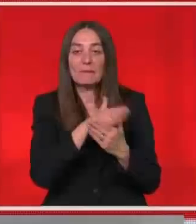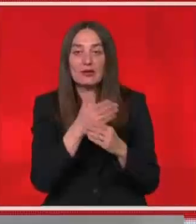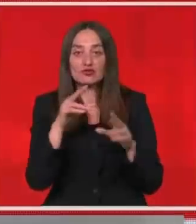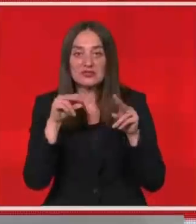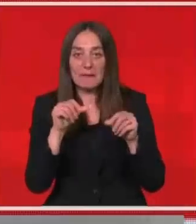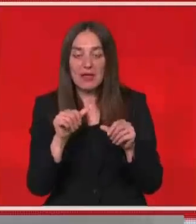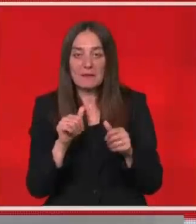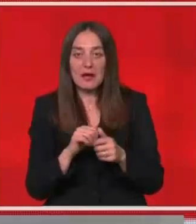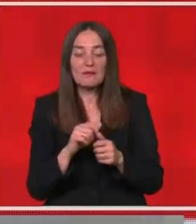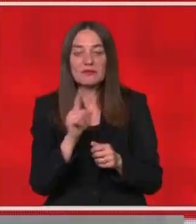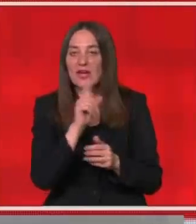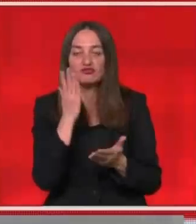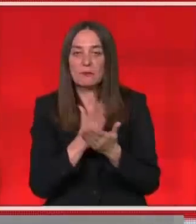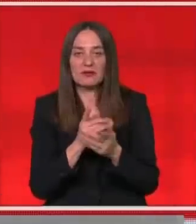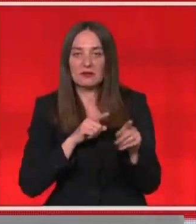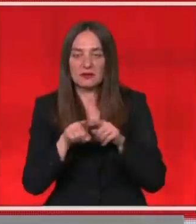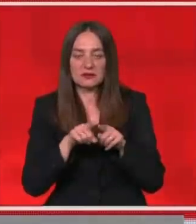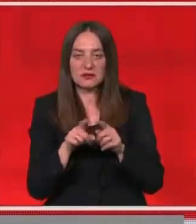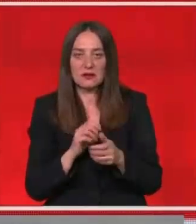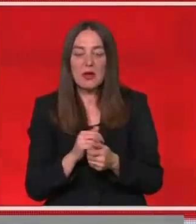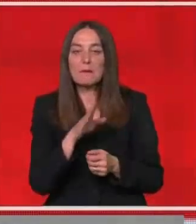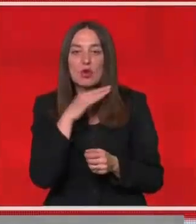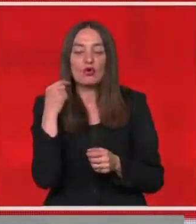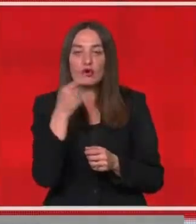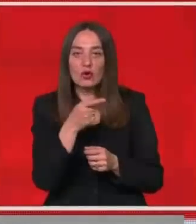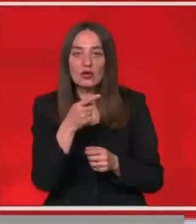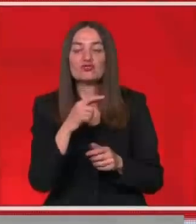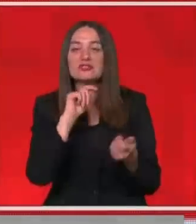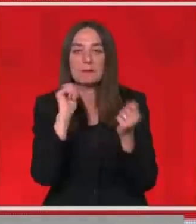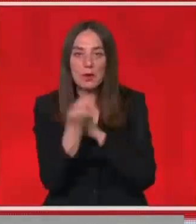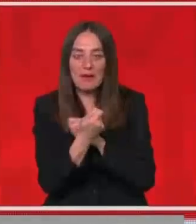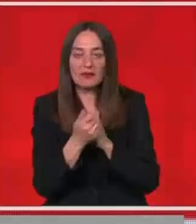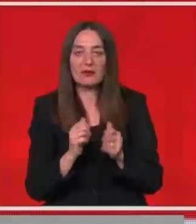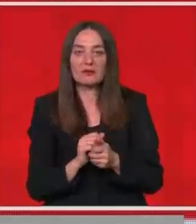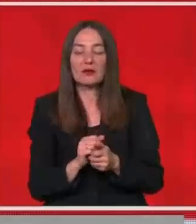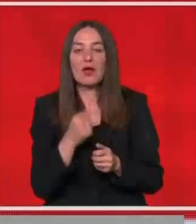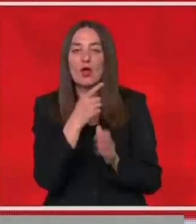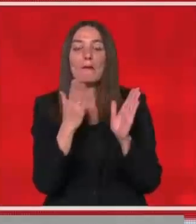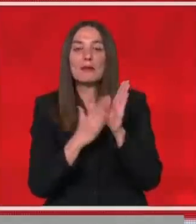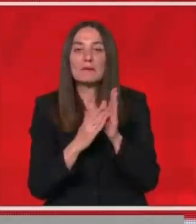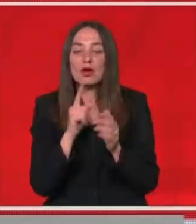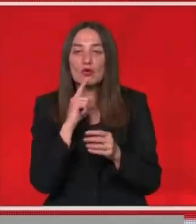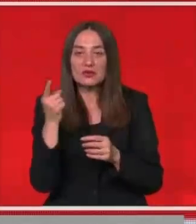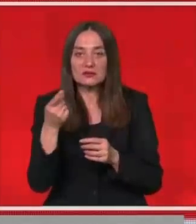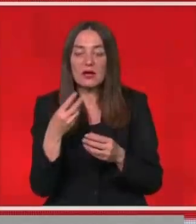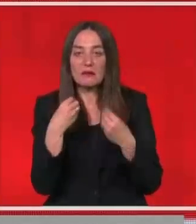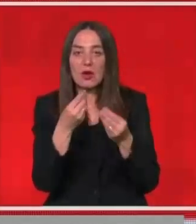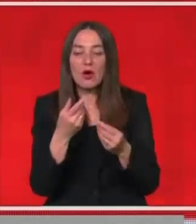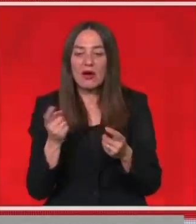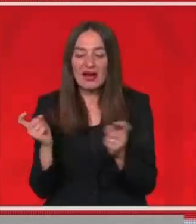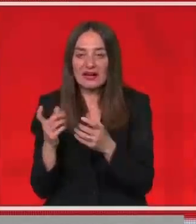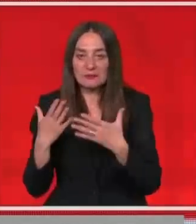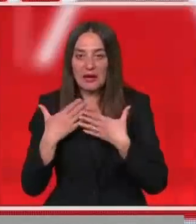zemljama neće biti isti. Mnogo toga će se promeniti. Taj primjer koji ste uzeli oko